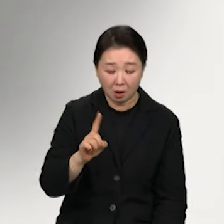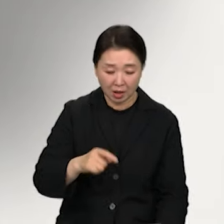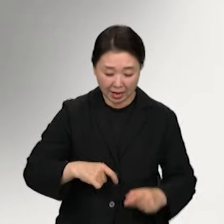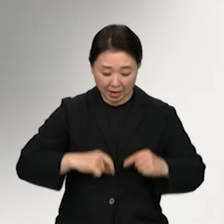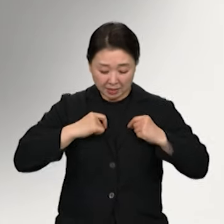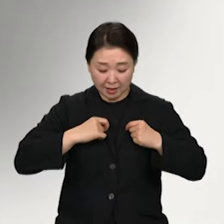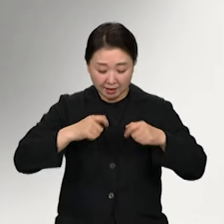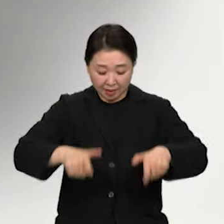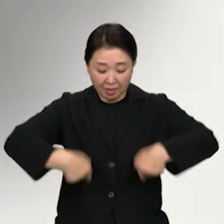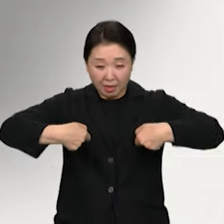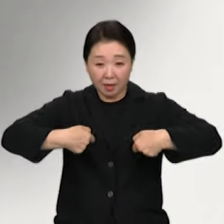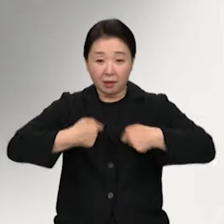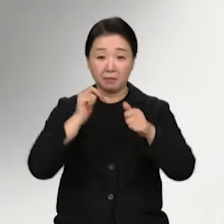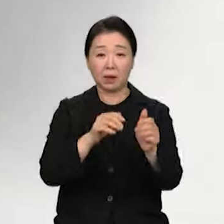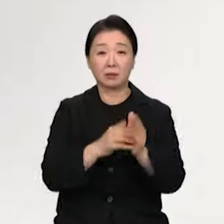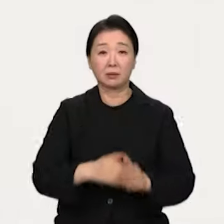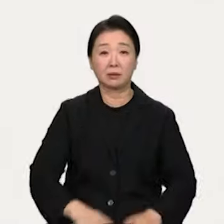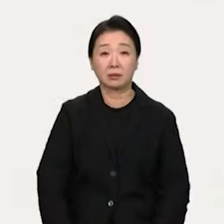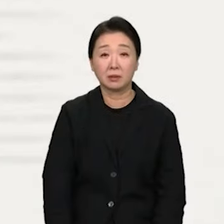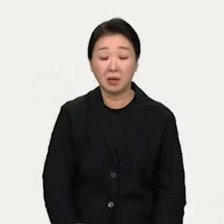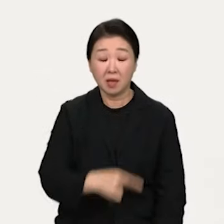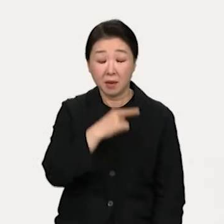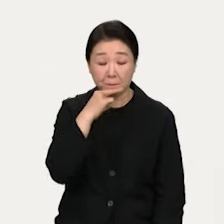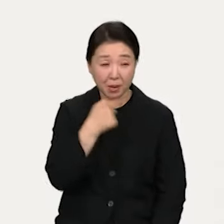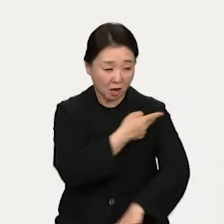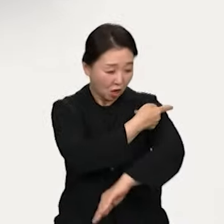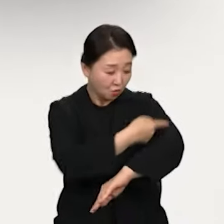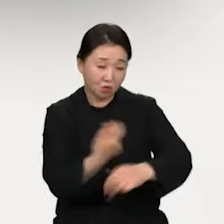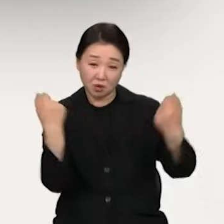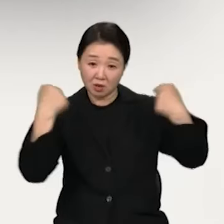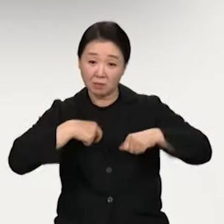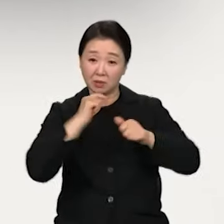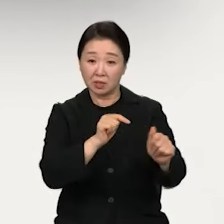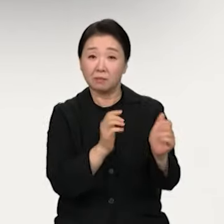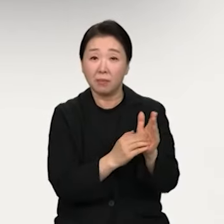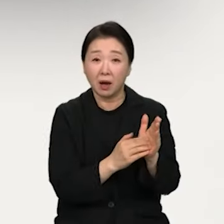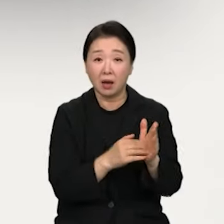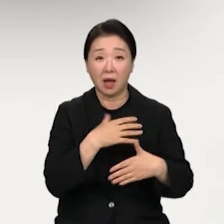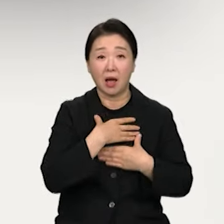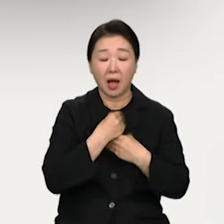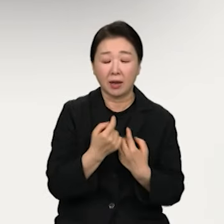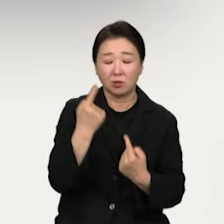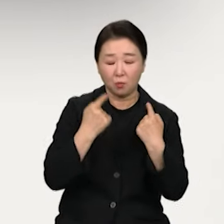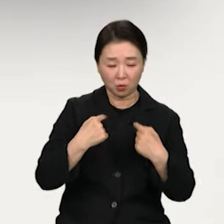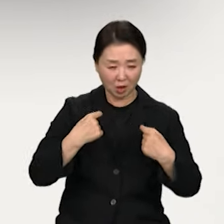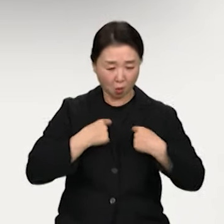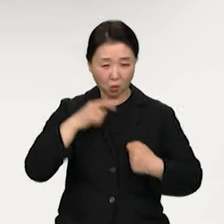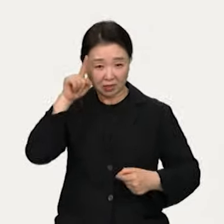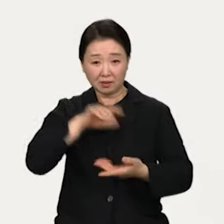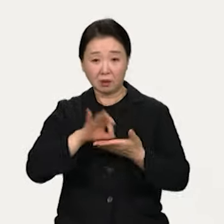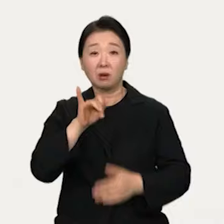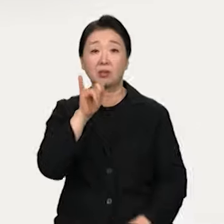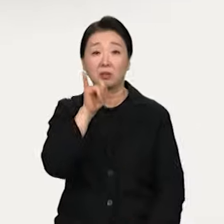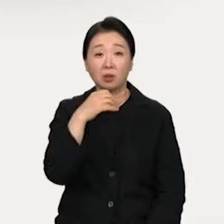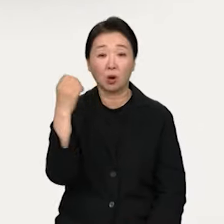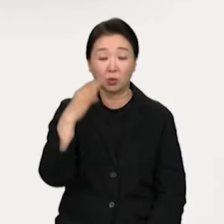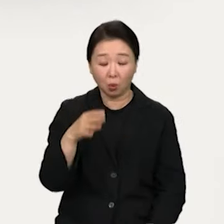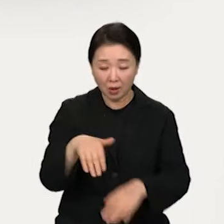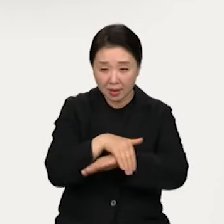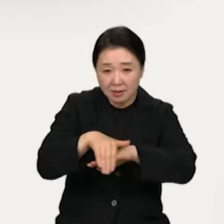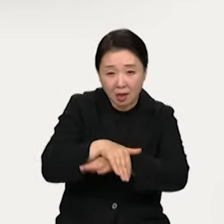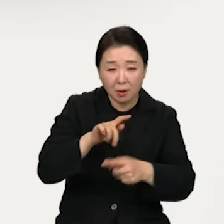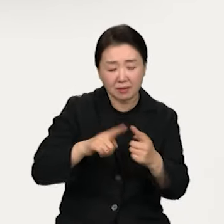방법을 제시했다고 나와 있습니다. 빨간 추리닝을 입으라고 지시하는 등 안전보다 복장을 신경 썼고 작전